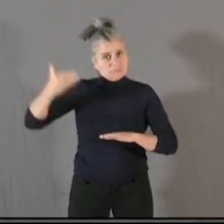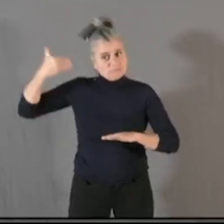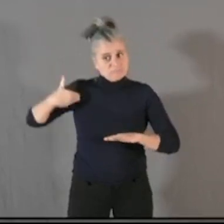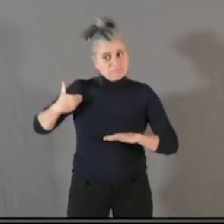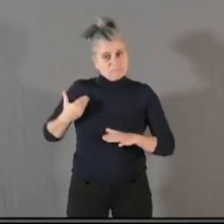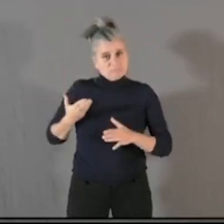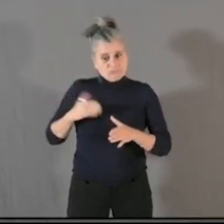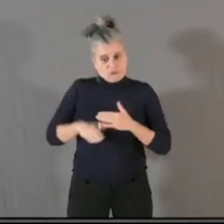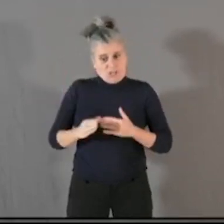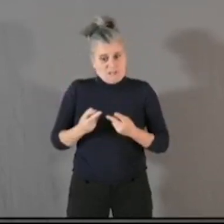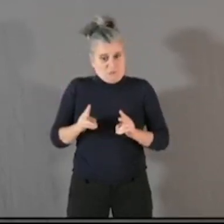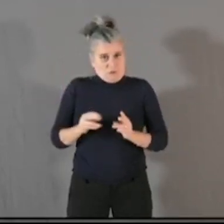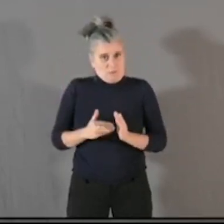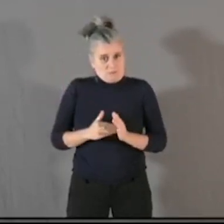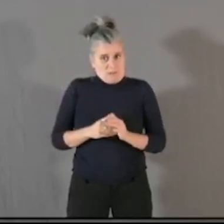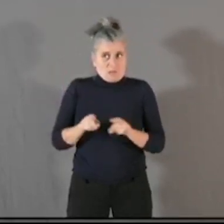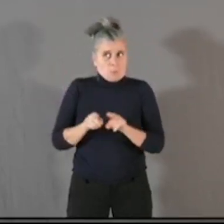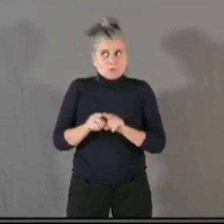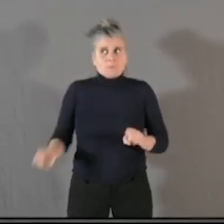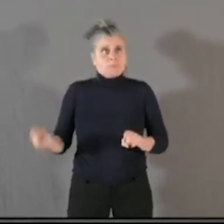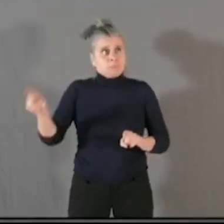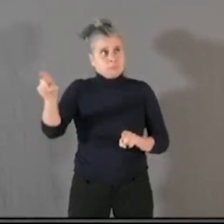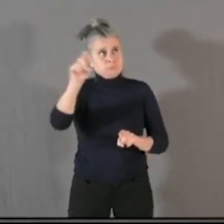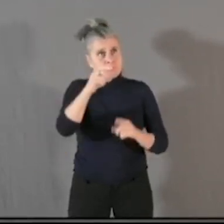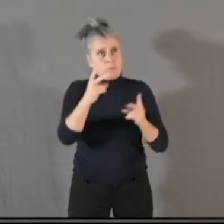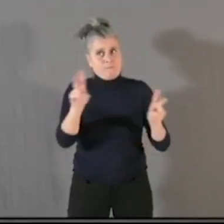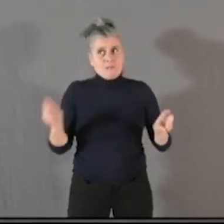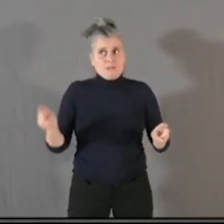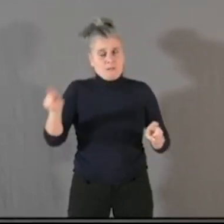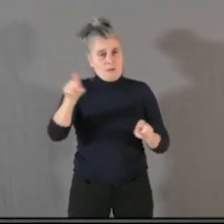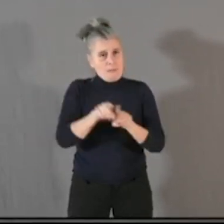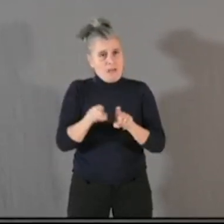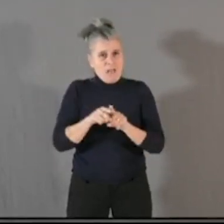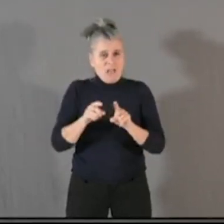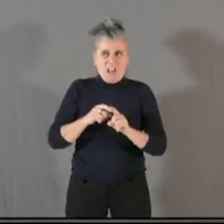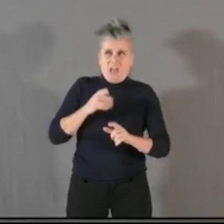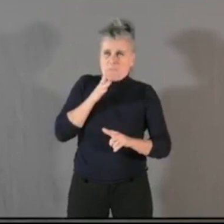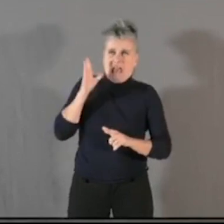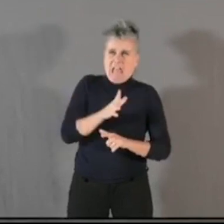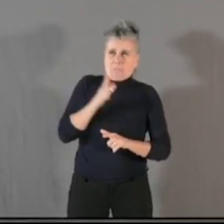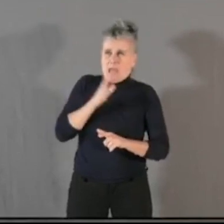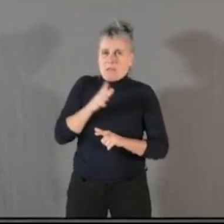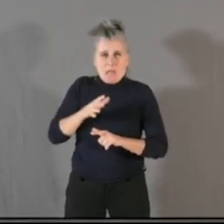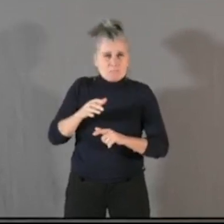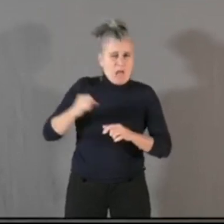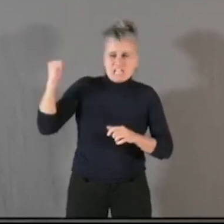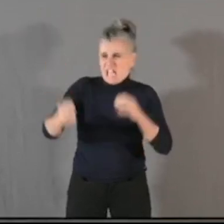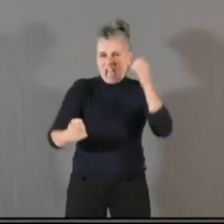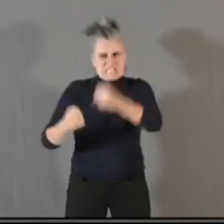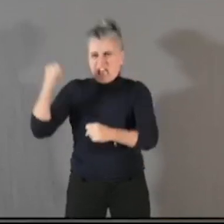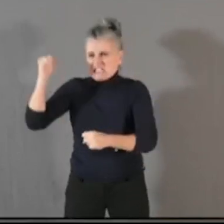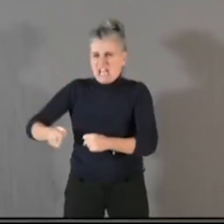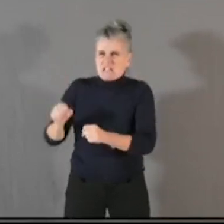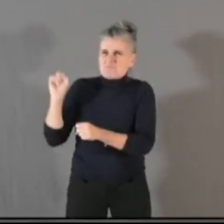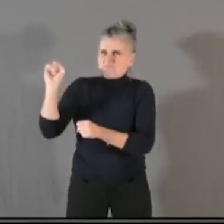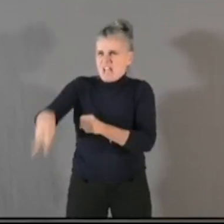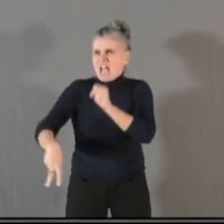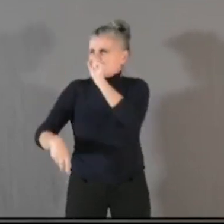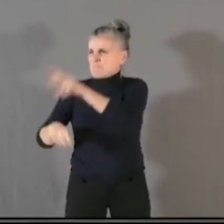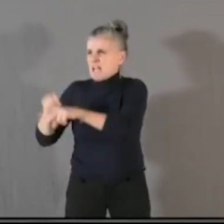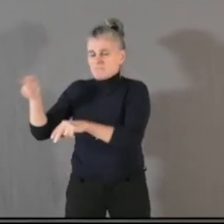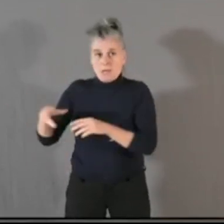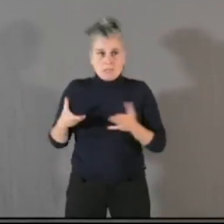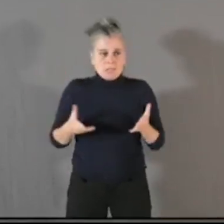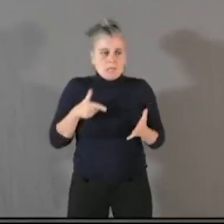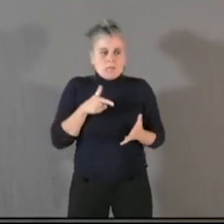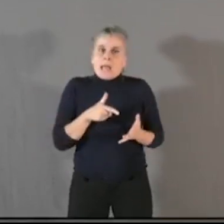comme partout sur le territoire. C'est ça que je remets en cause. Néanmoins, monsieur Ohanessian et la majorité à